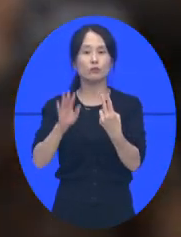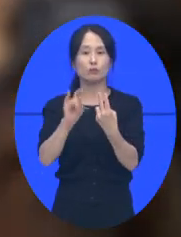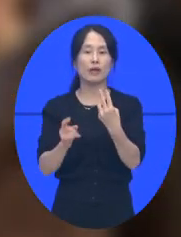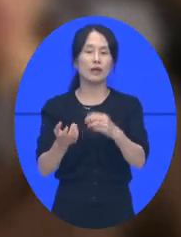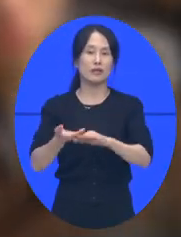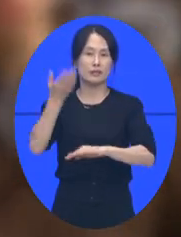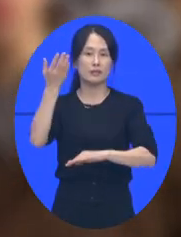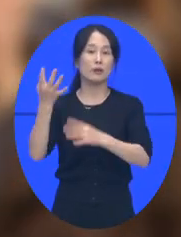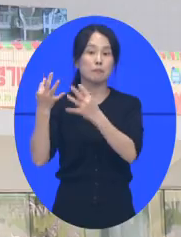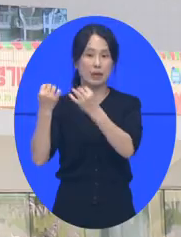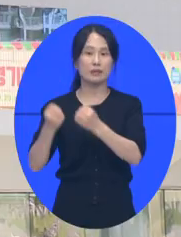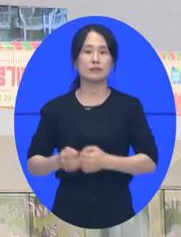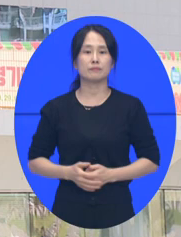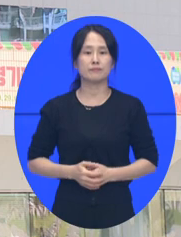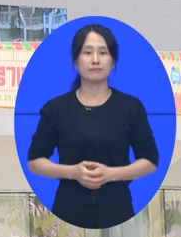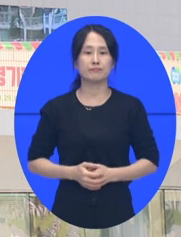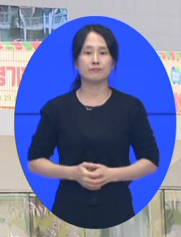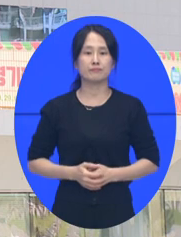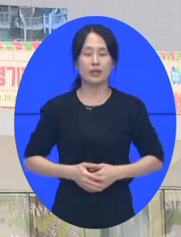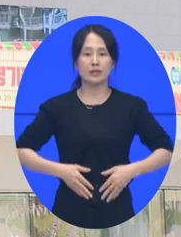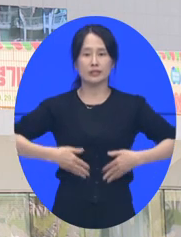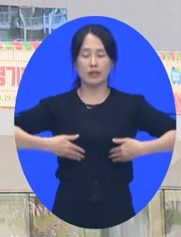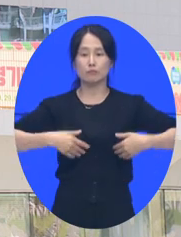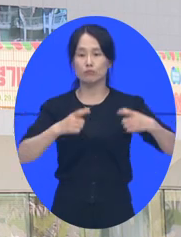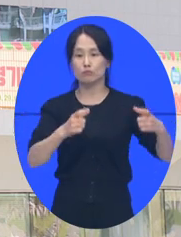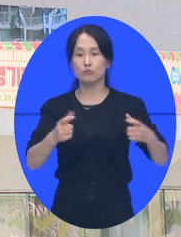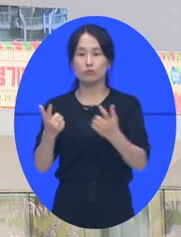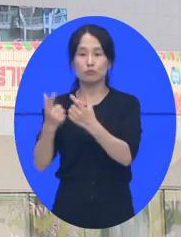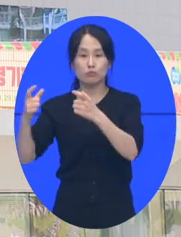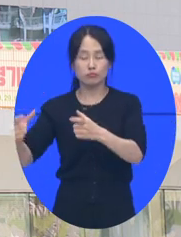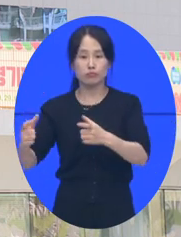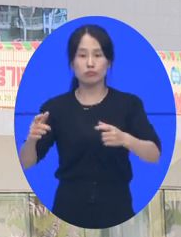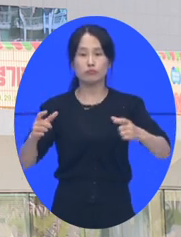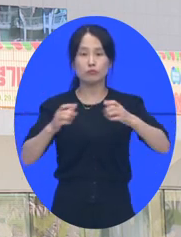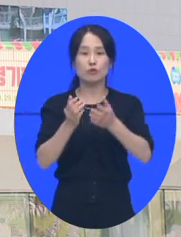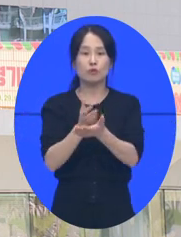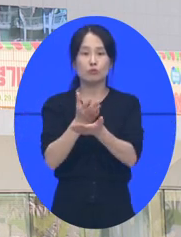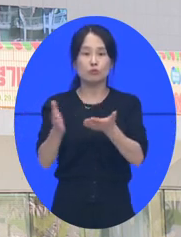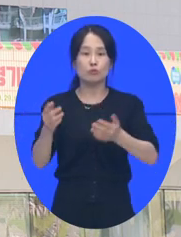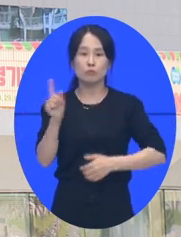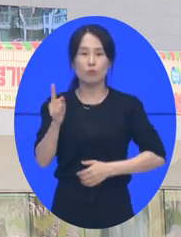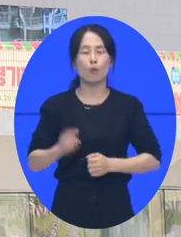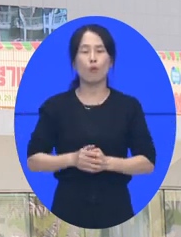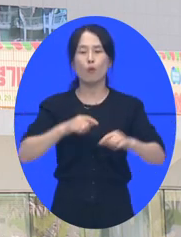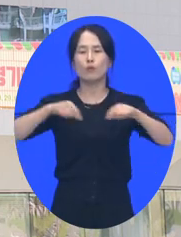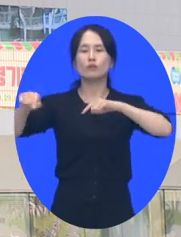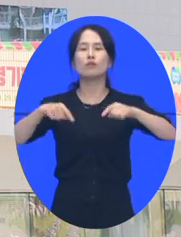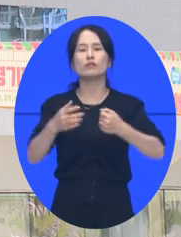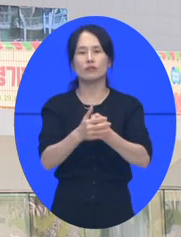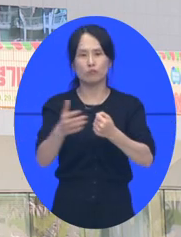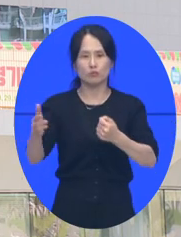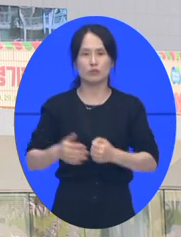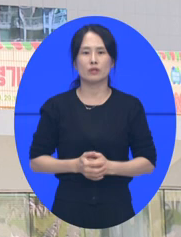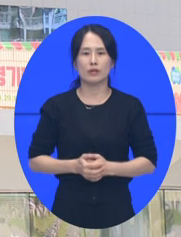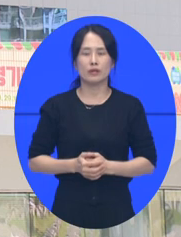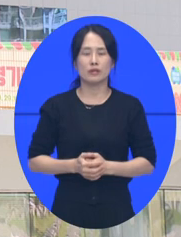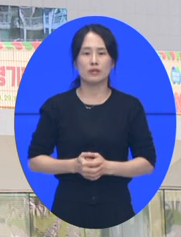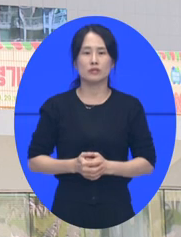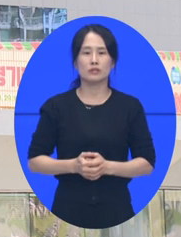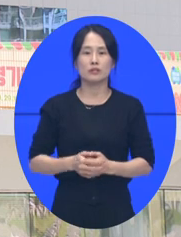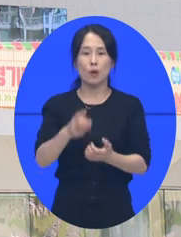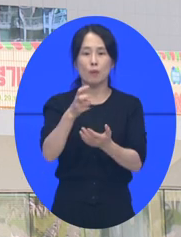것으로 나타났습니다. 경기도를 남부와 북부로 분리하는 것은 국가 정책에 관한 사항인데요. 지방자치법 5조와 주민투표법 8조에